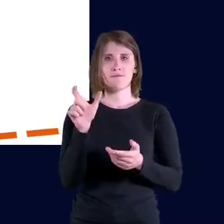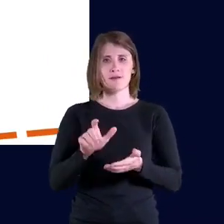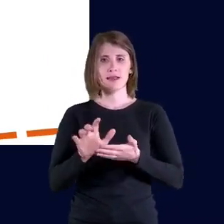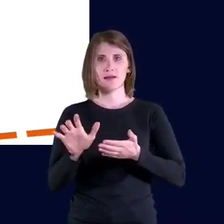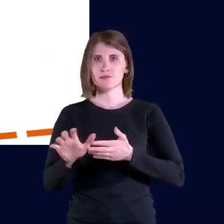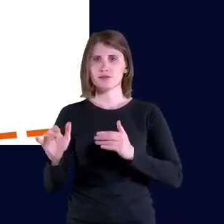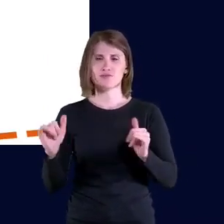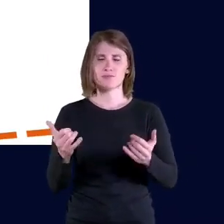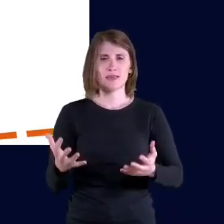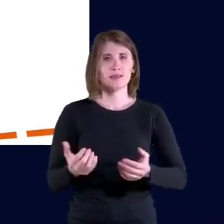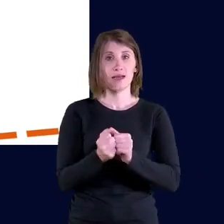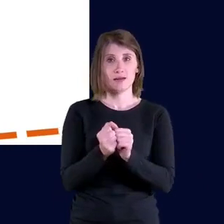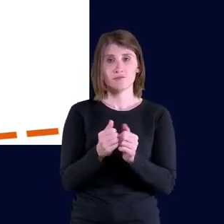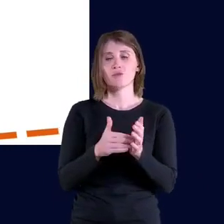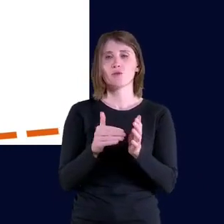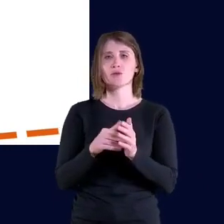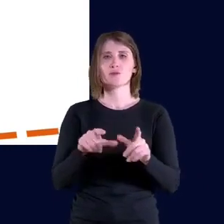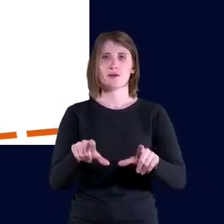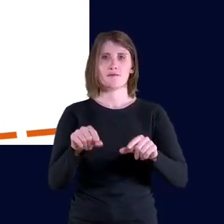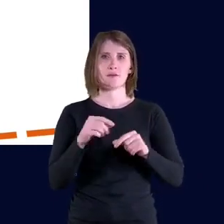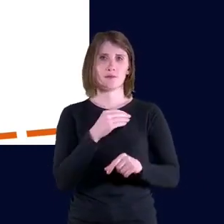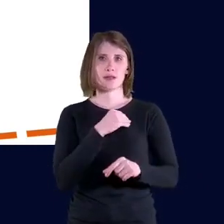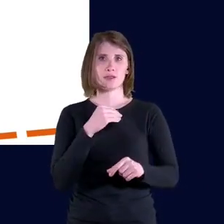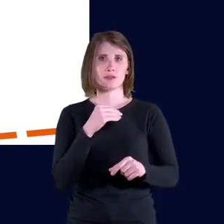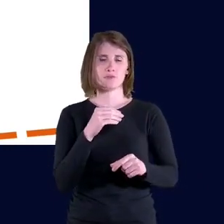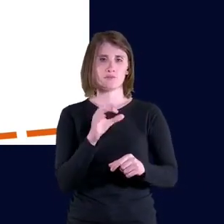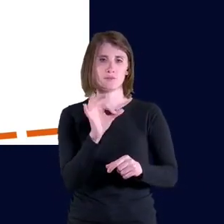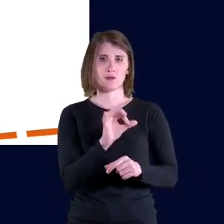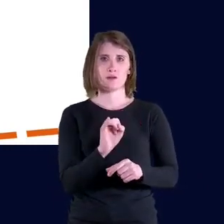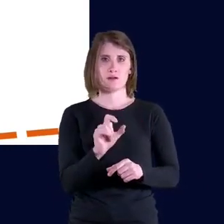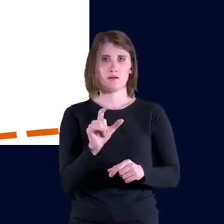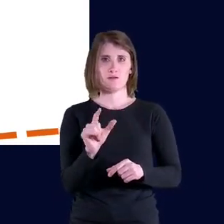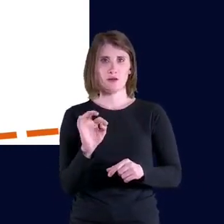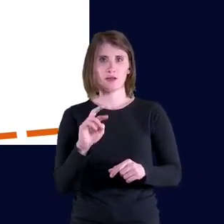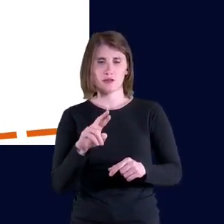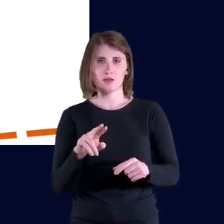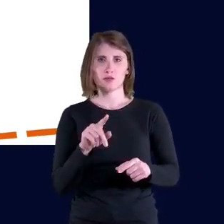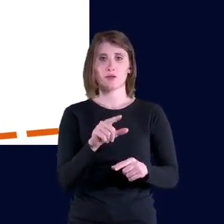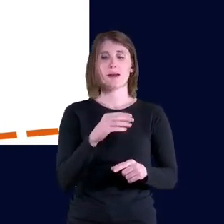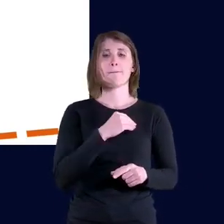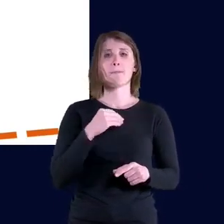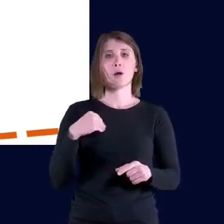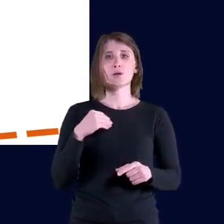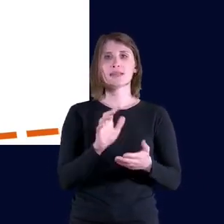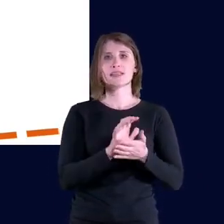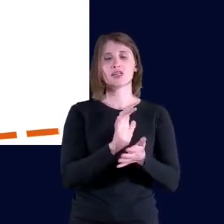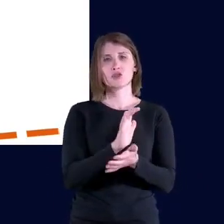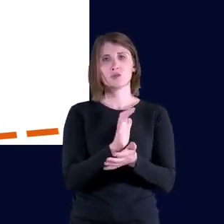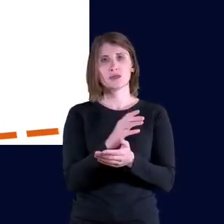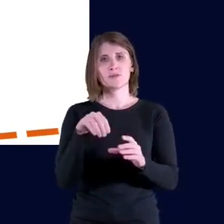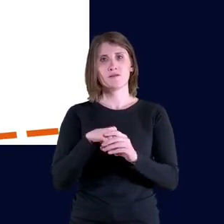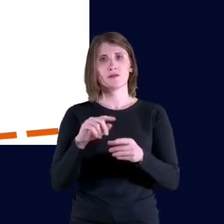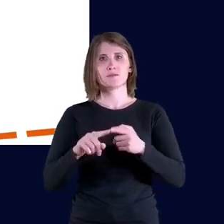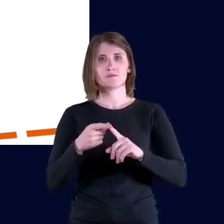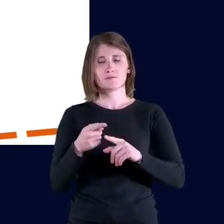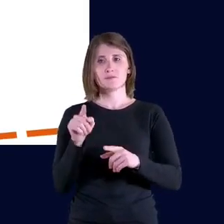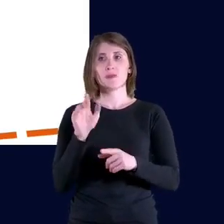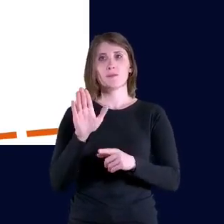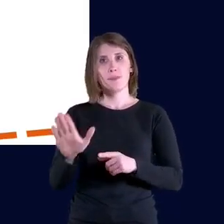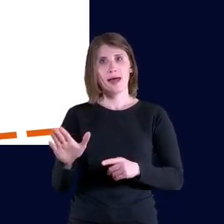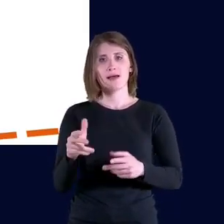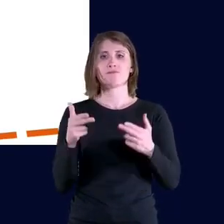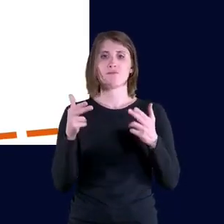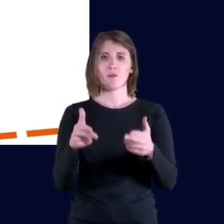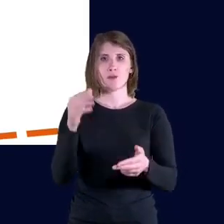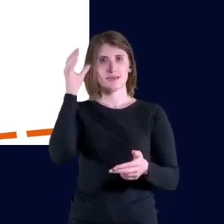zaznaczyć polskie czasem w filtrach polskie czasopisma z politykami posiadam rozgwiazdy to na zasadzie